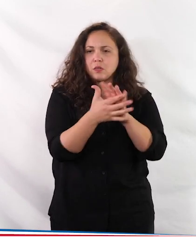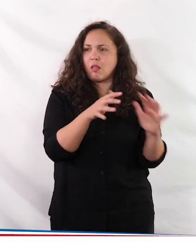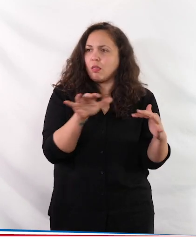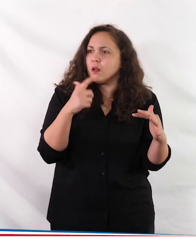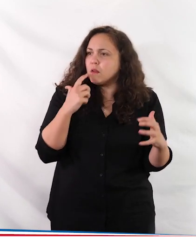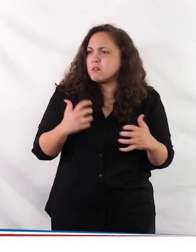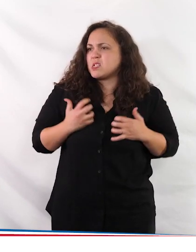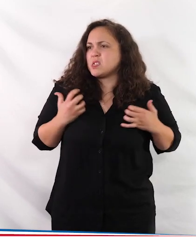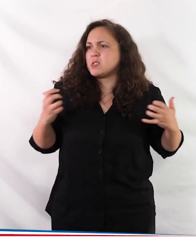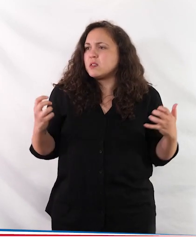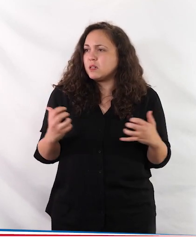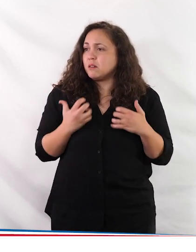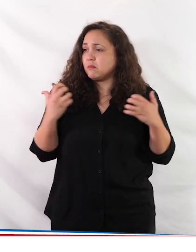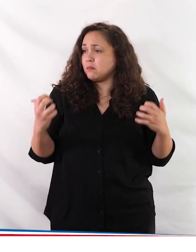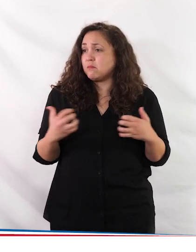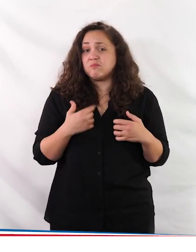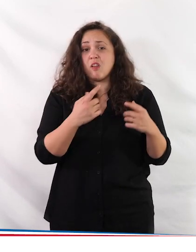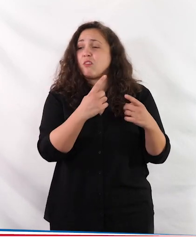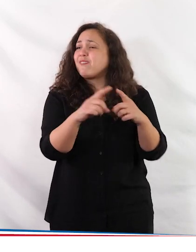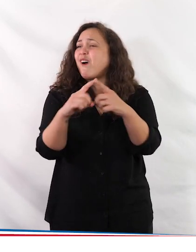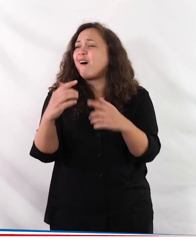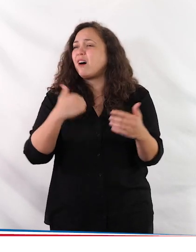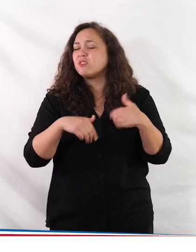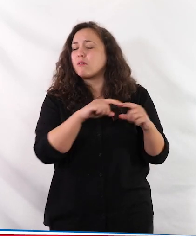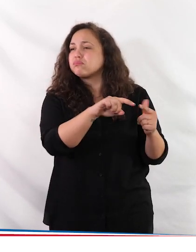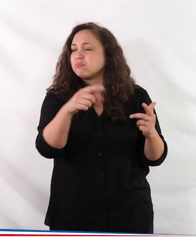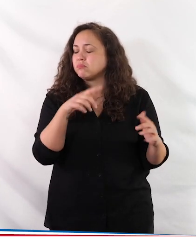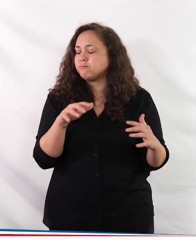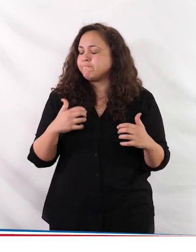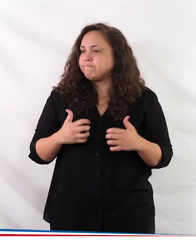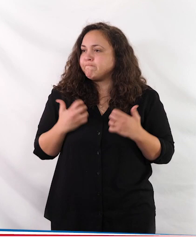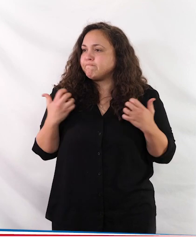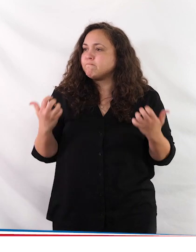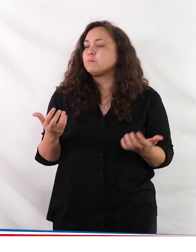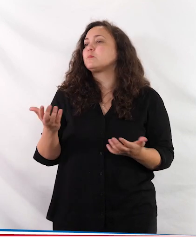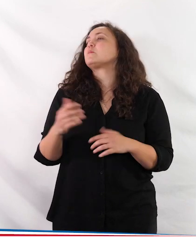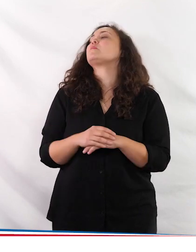20%. Ça provoque la colère des associations qui représentent les différents courants de handicap.